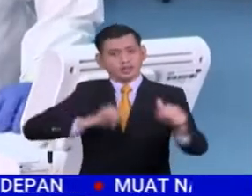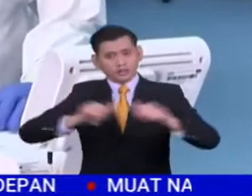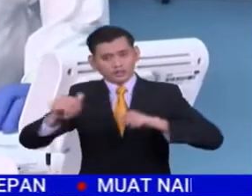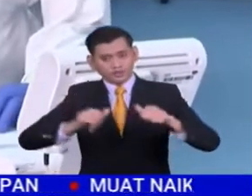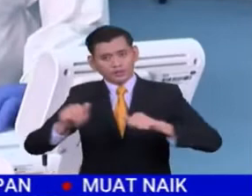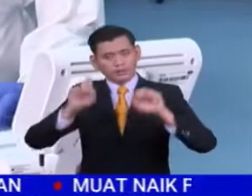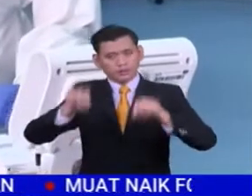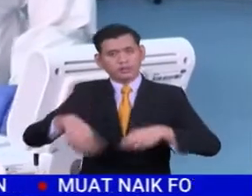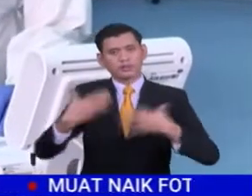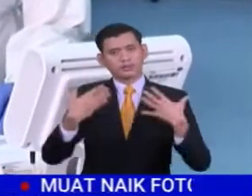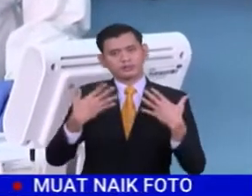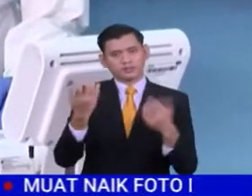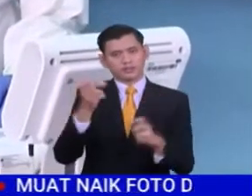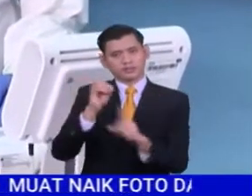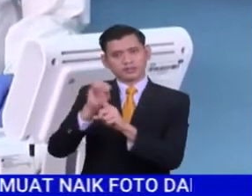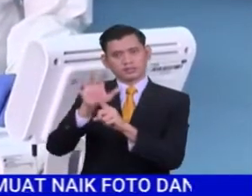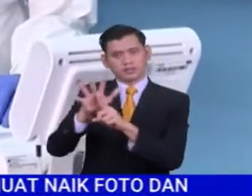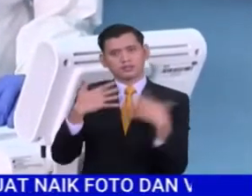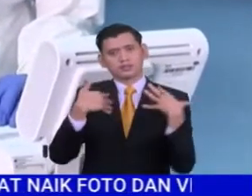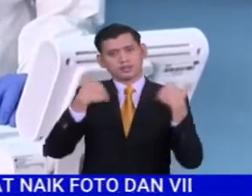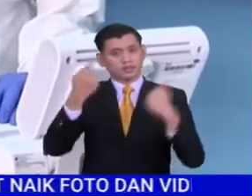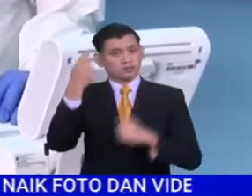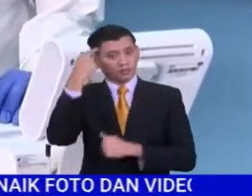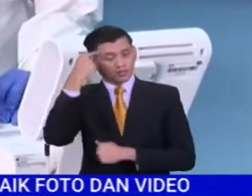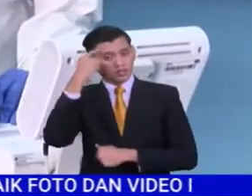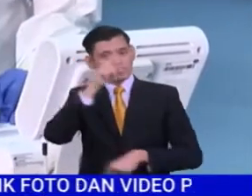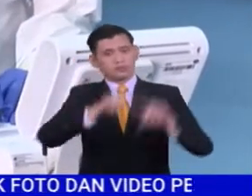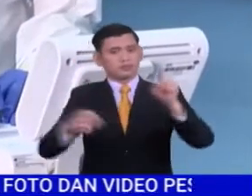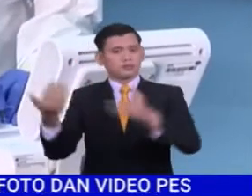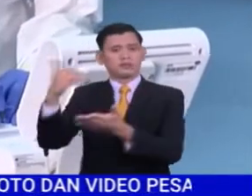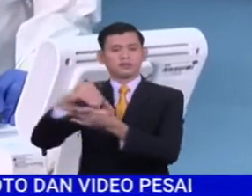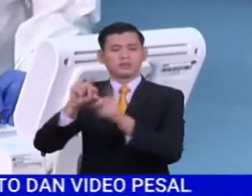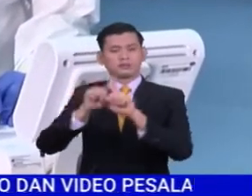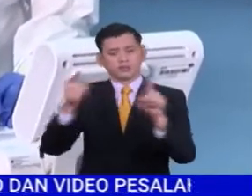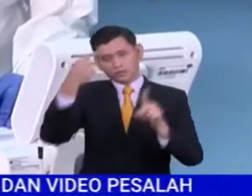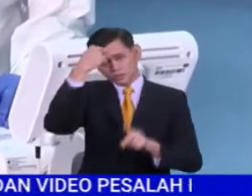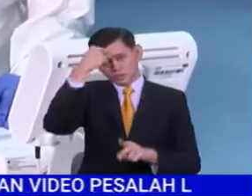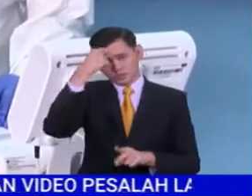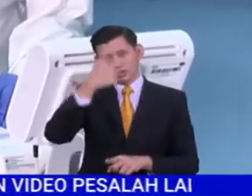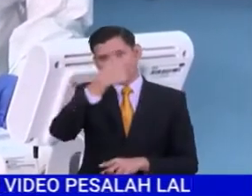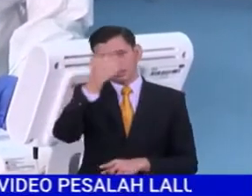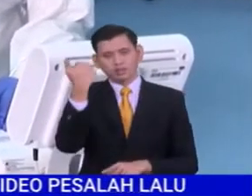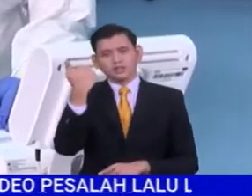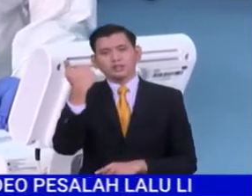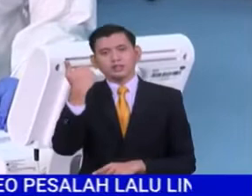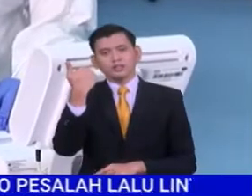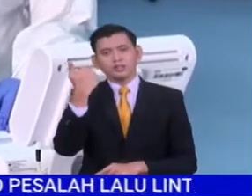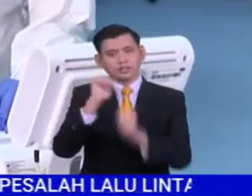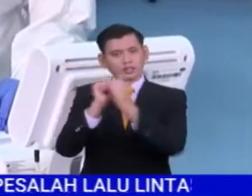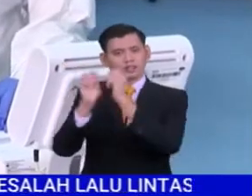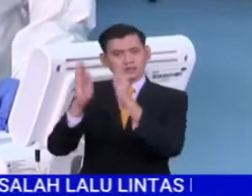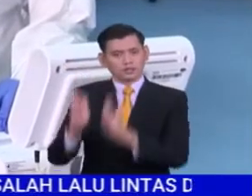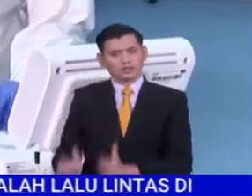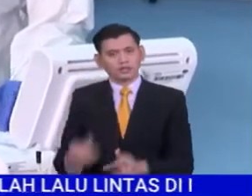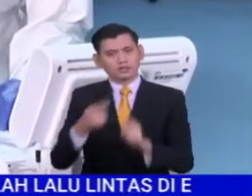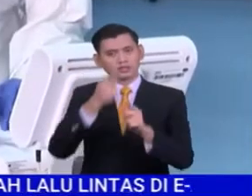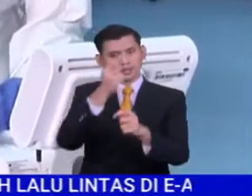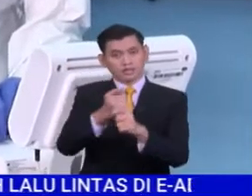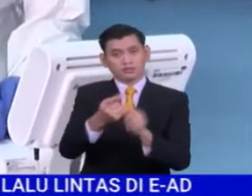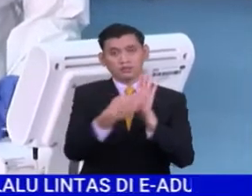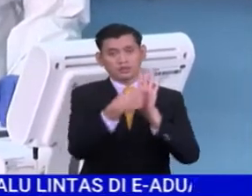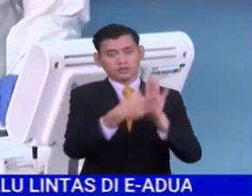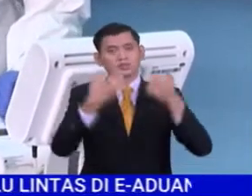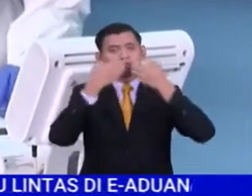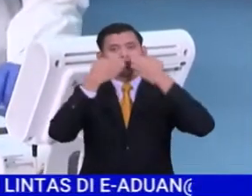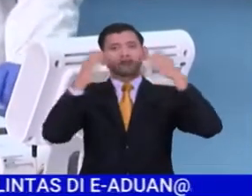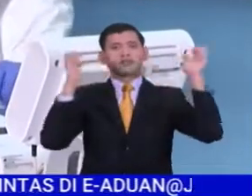kesihatan mental dan sebagainya. Namun, demi lencana di dada, mereka tetap menampilkan kecemerlangan di